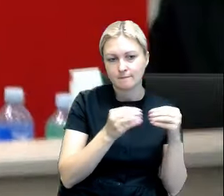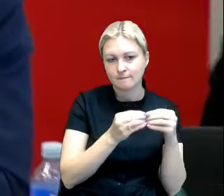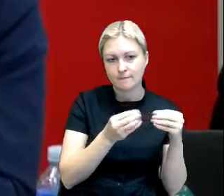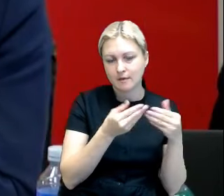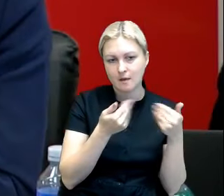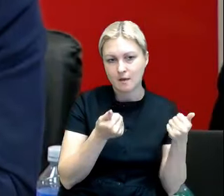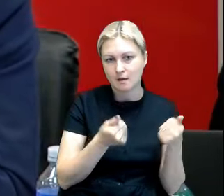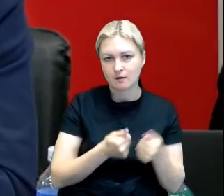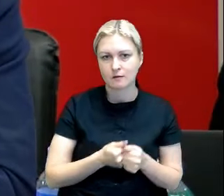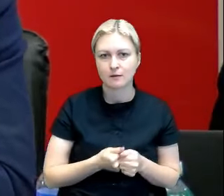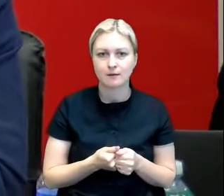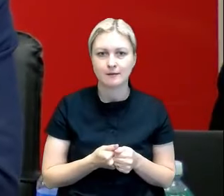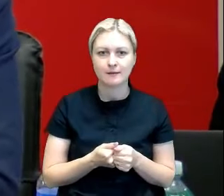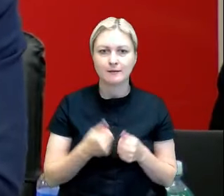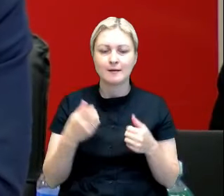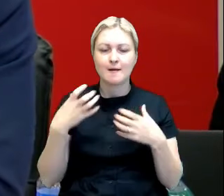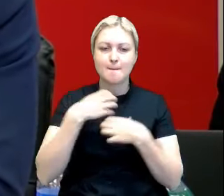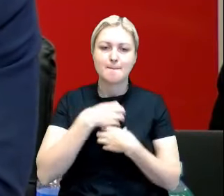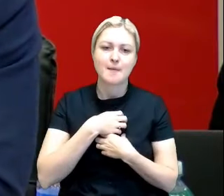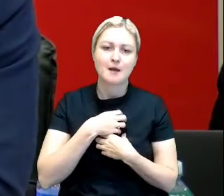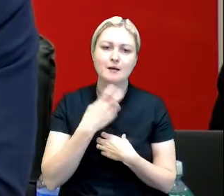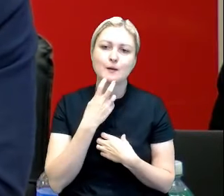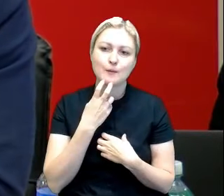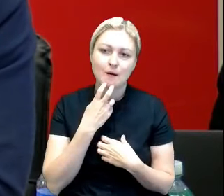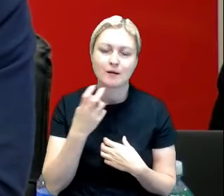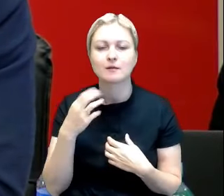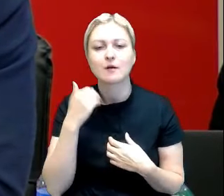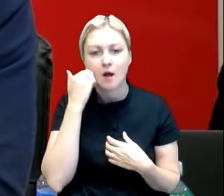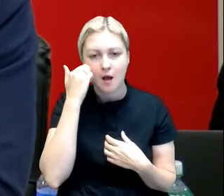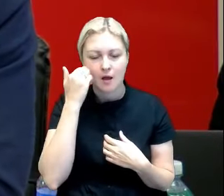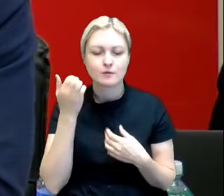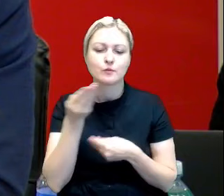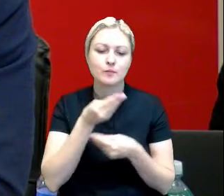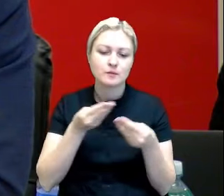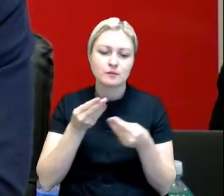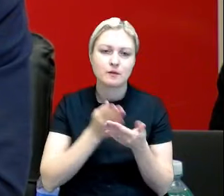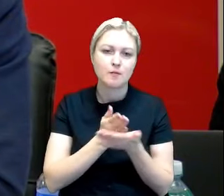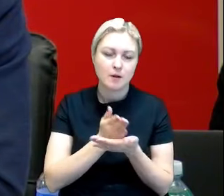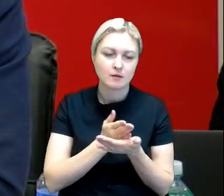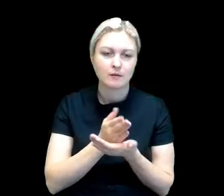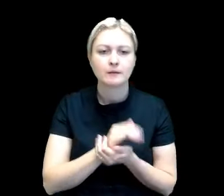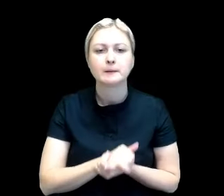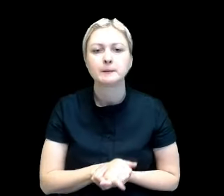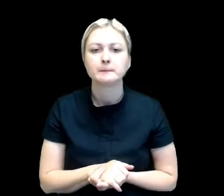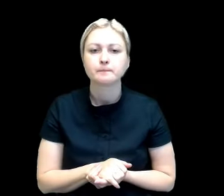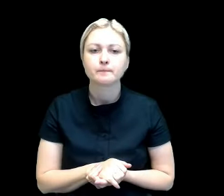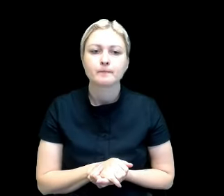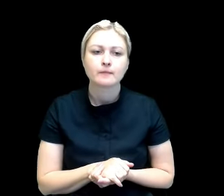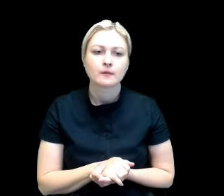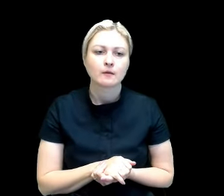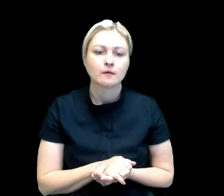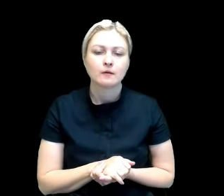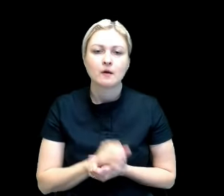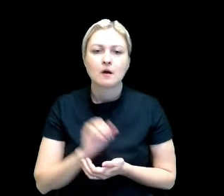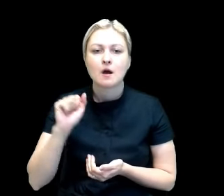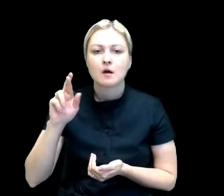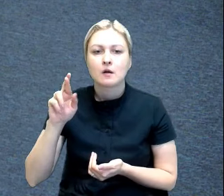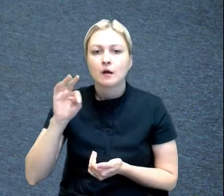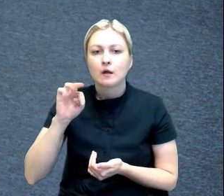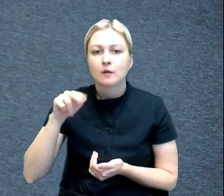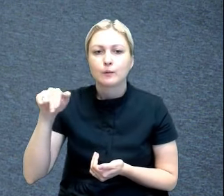ačiū už ilgalaiką patartį įvardintą čia dėkoju artūras razbotauskas prašau ačiū gerbiamas